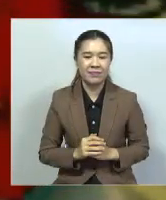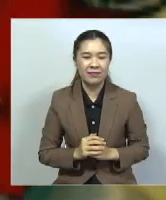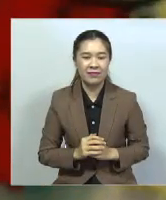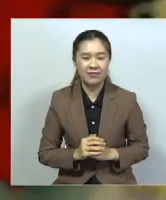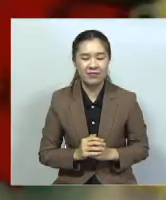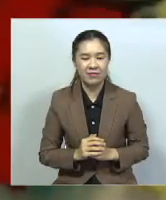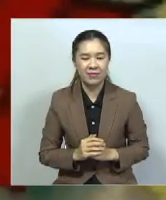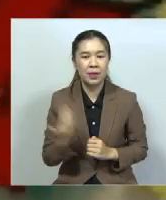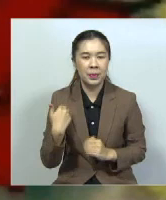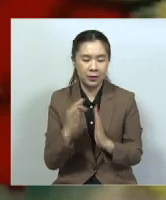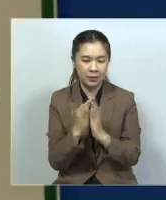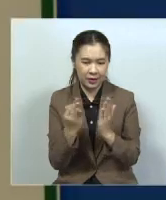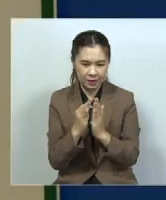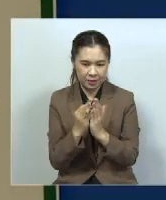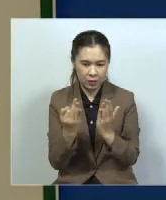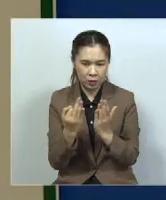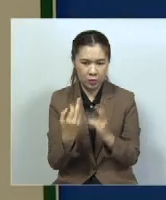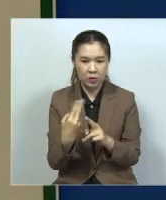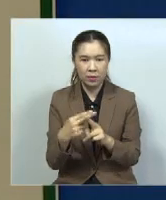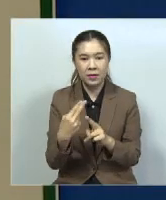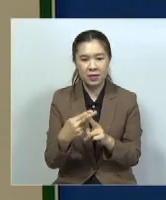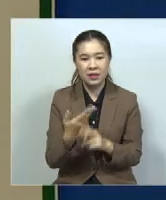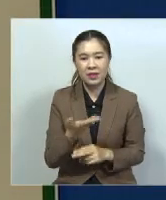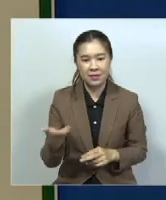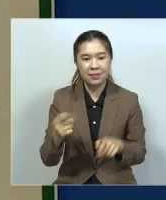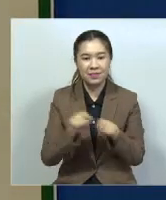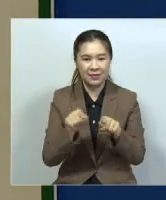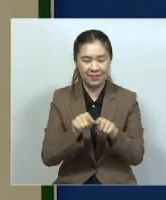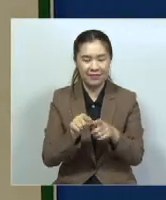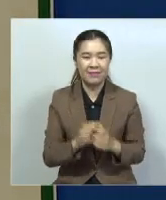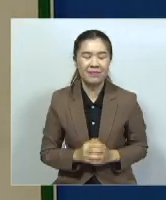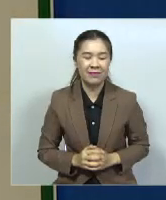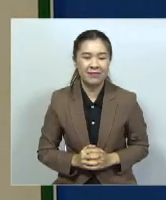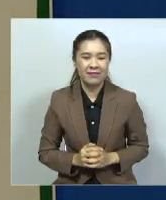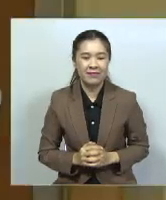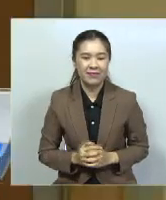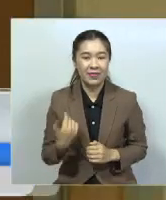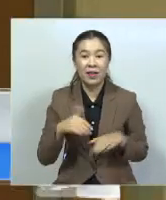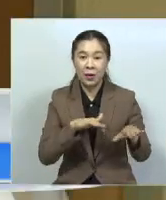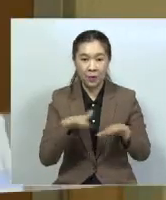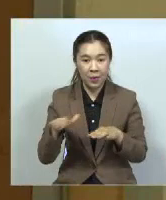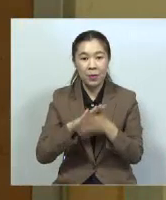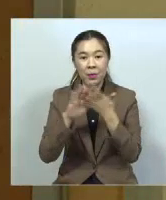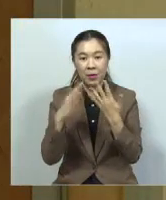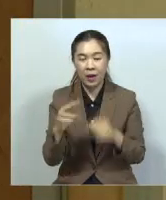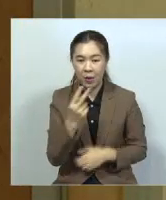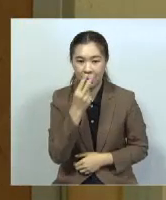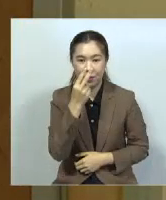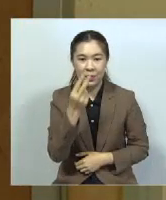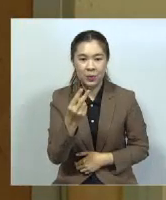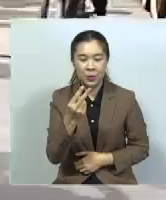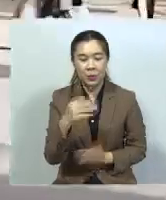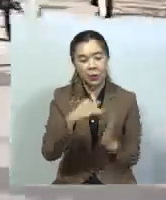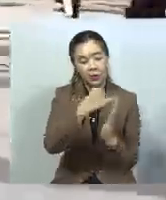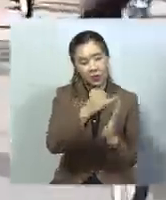www.byunairak2018.com ค่ะแล้วก็ยังมีที่ Facebook นะคะเพจอุ่นไอรักค่ะ ค่ะดูเรื่องของการเตรียมความพร้อมไปแล้วไปดูความพร้อมในพื้น